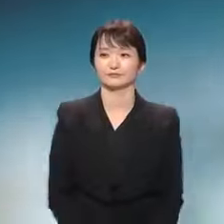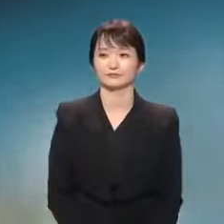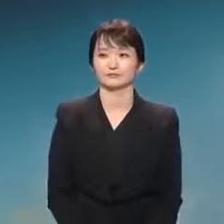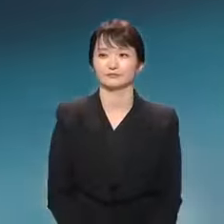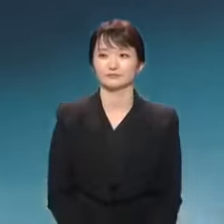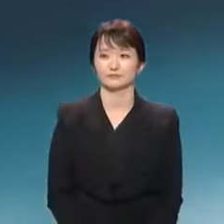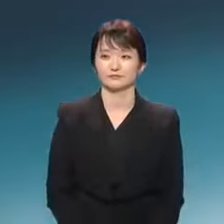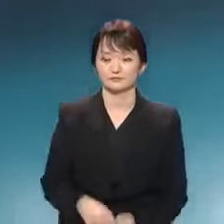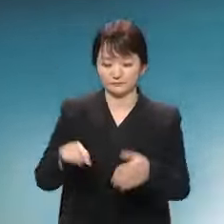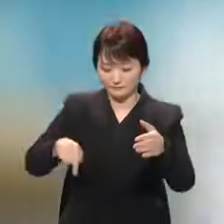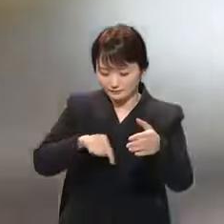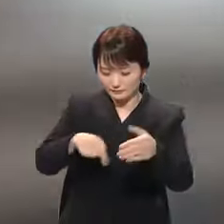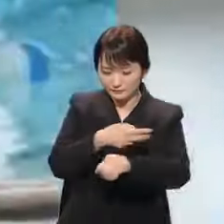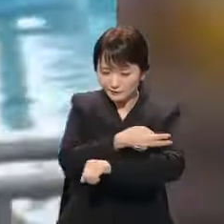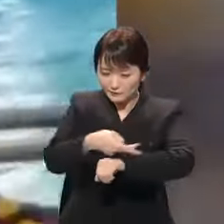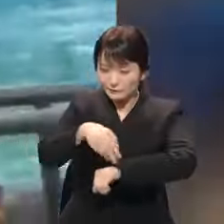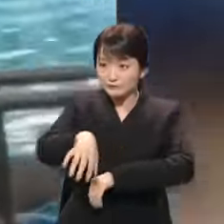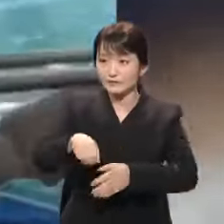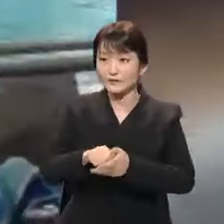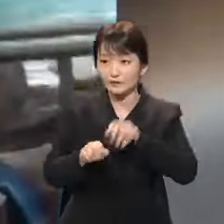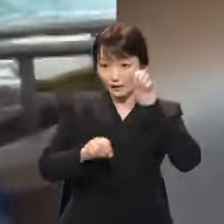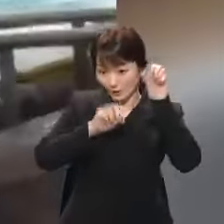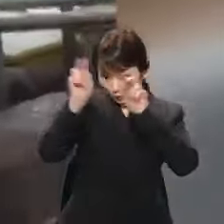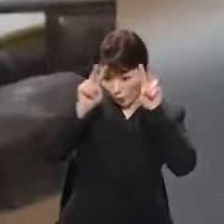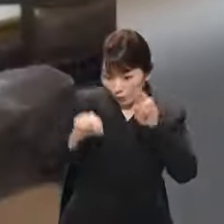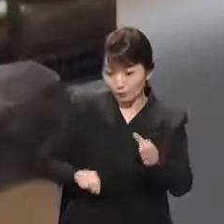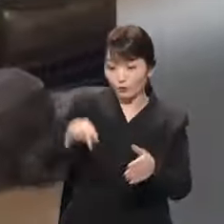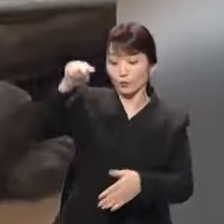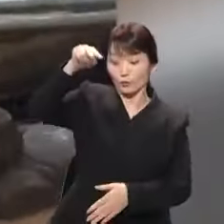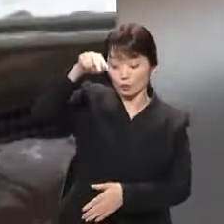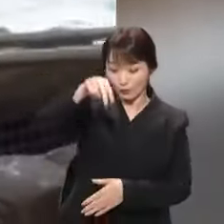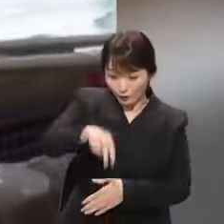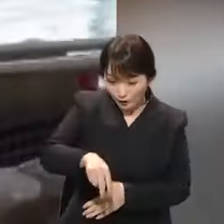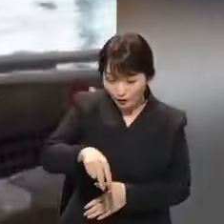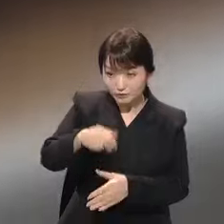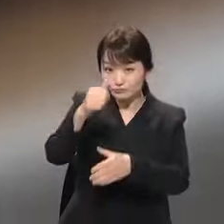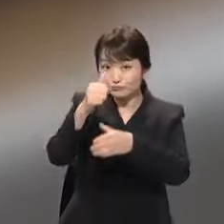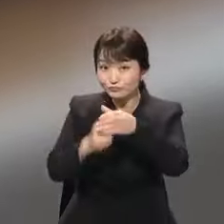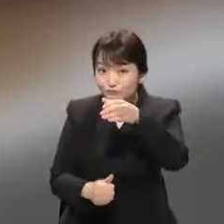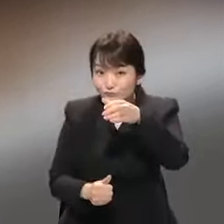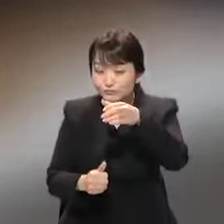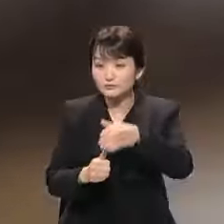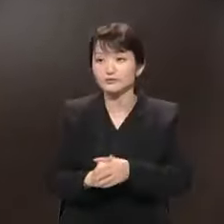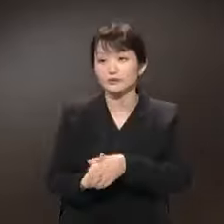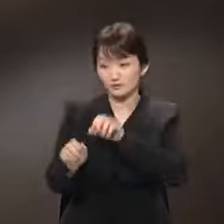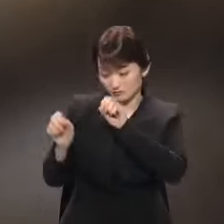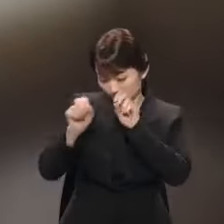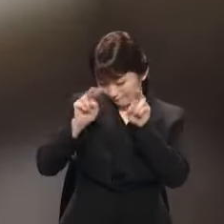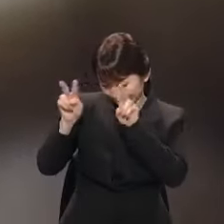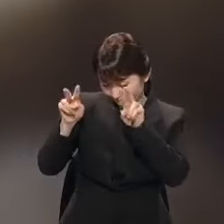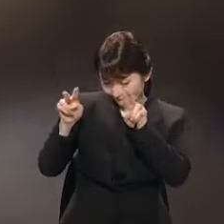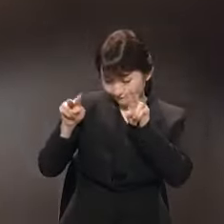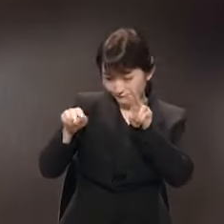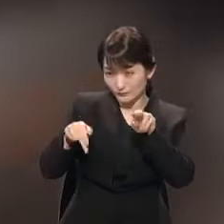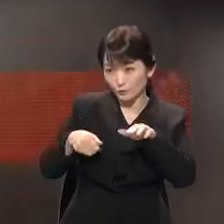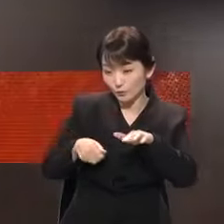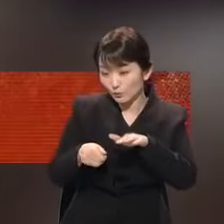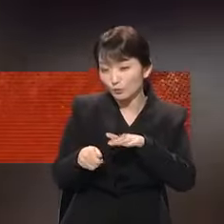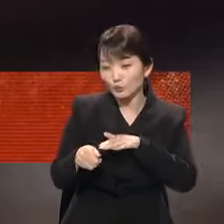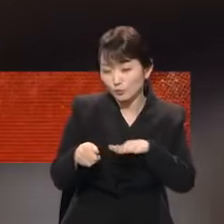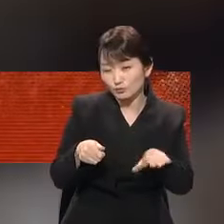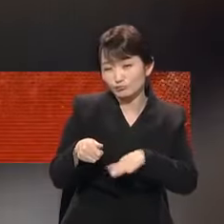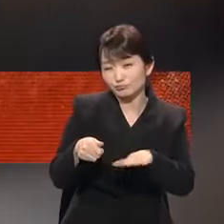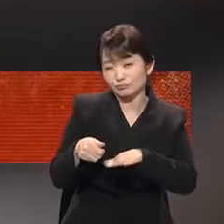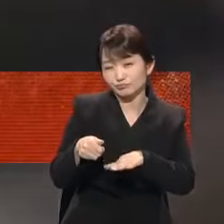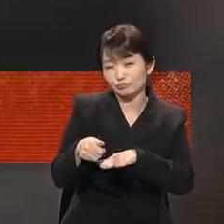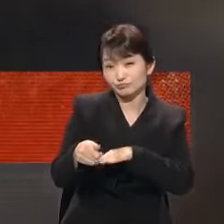실내 수영장인데요. 웬 사슴 한 마리가 펄짝 뛰어서 물 안으로 들어갑니다. 이 사슴은 수영장을 가로질러서 아주 편안하게 헤엄을